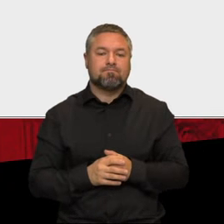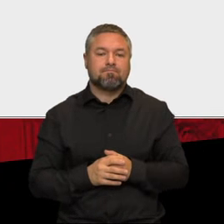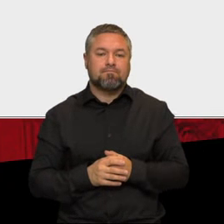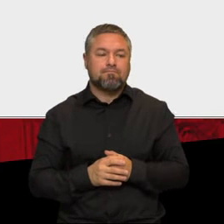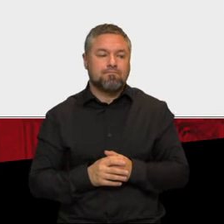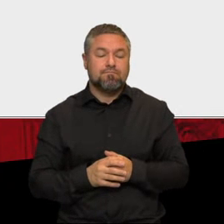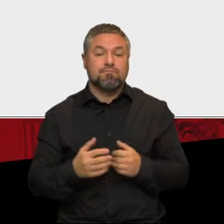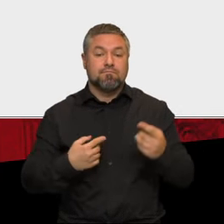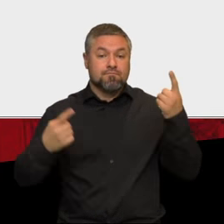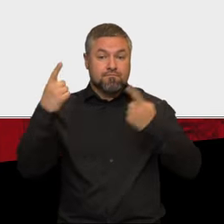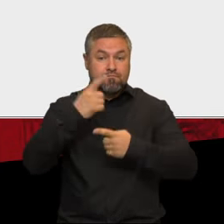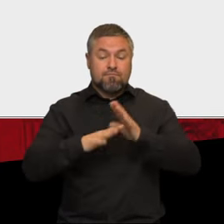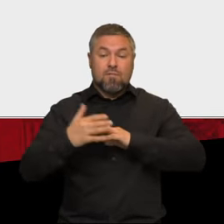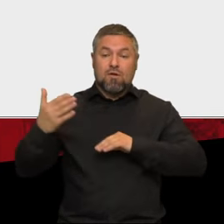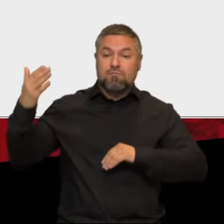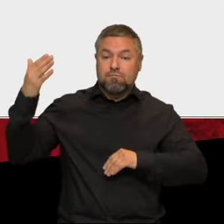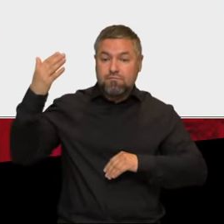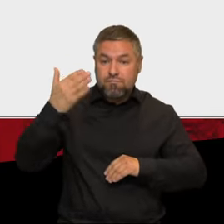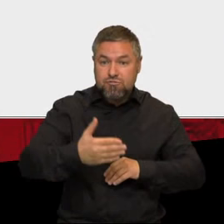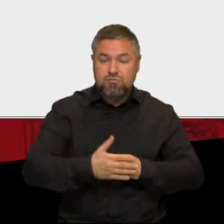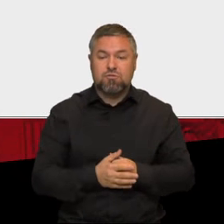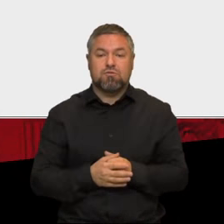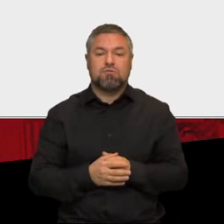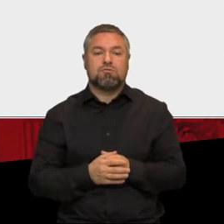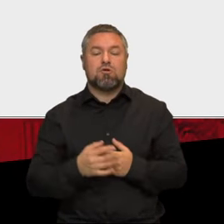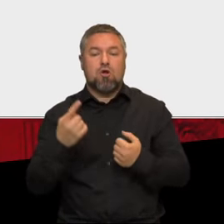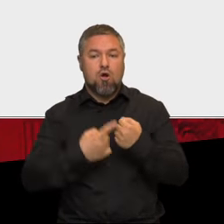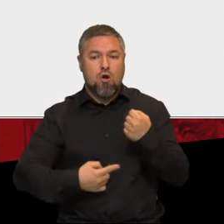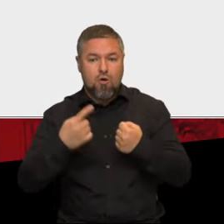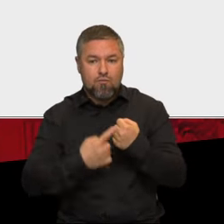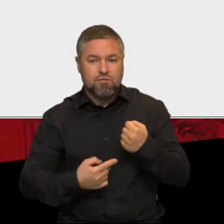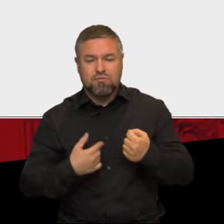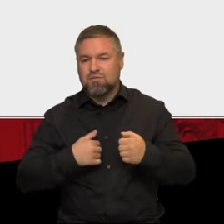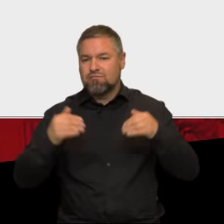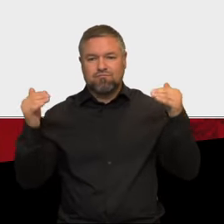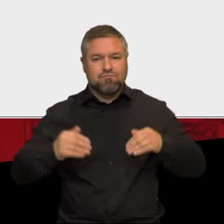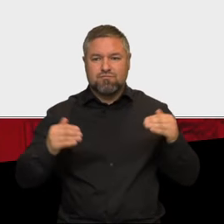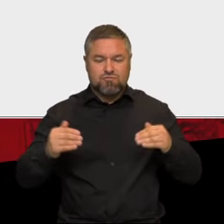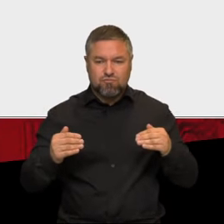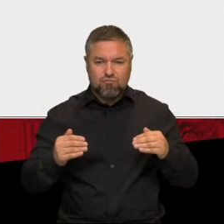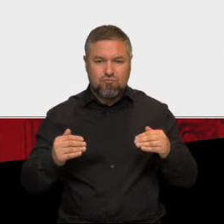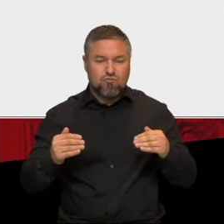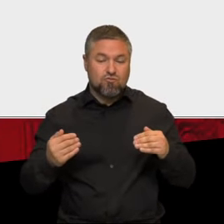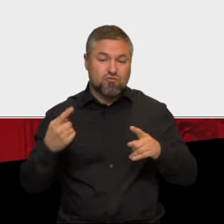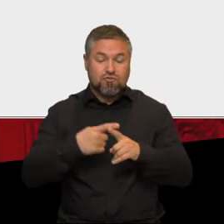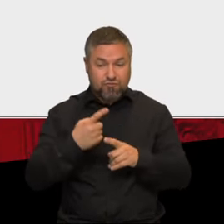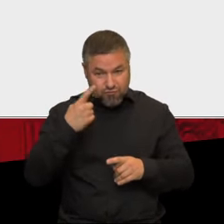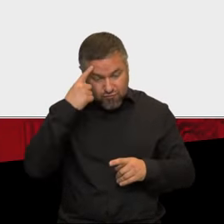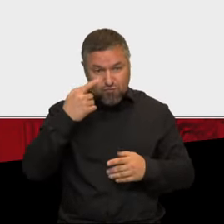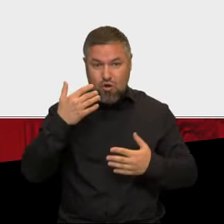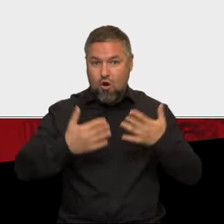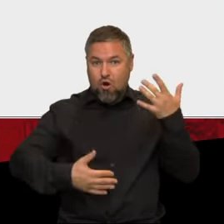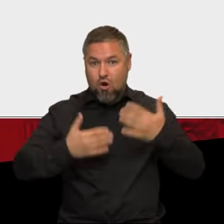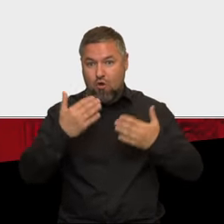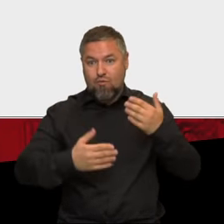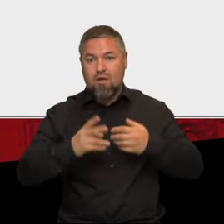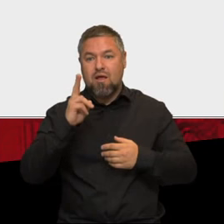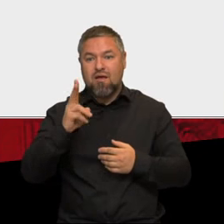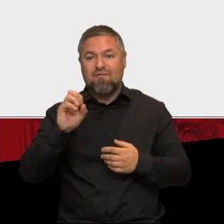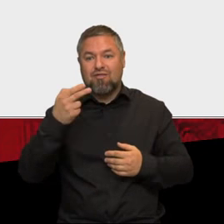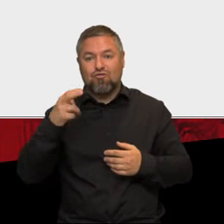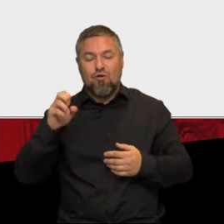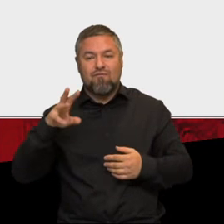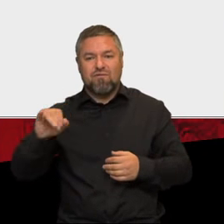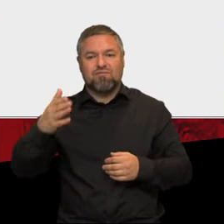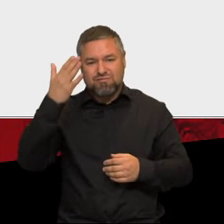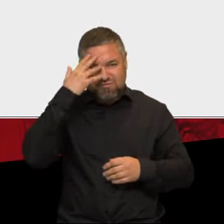Oczywiście myśląc o przyszłości symulacji kwantowych i obliczeń, nie możemy nie wspomnieć o komputerach kwantowych. Wszyscy na pewno słyszeli o